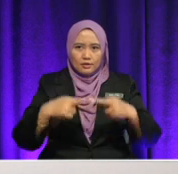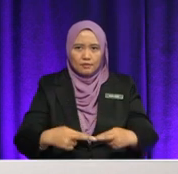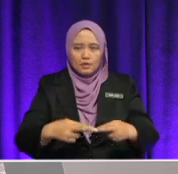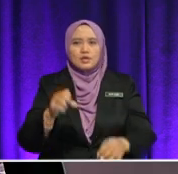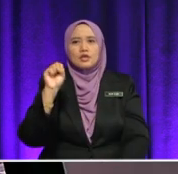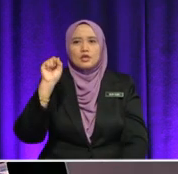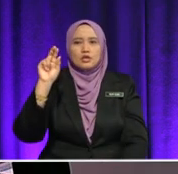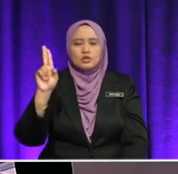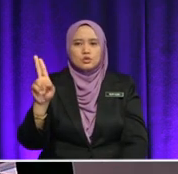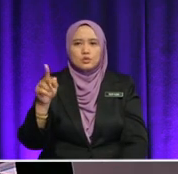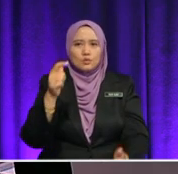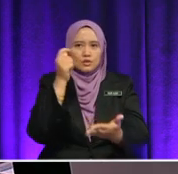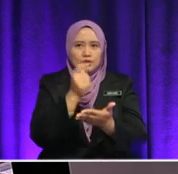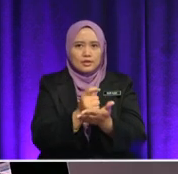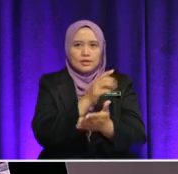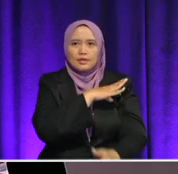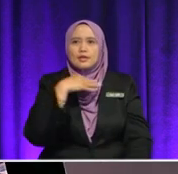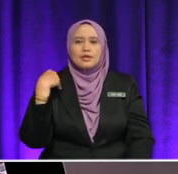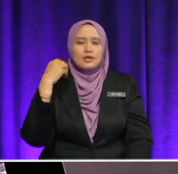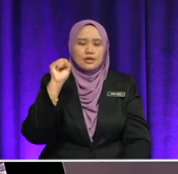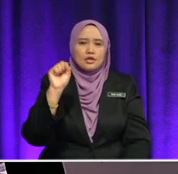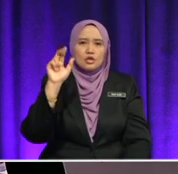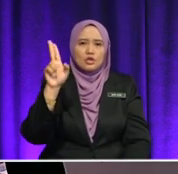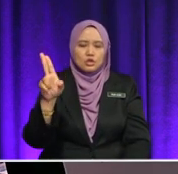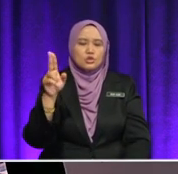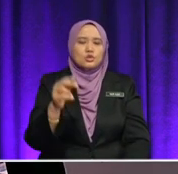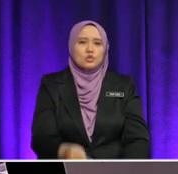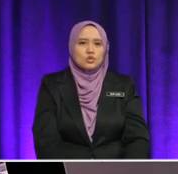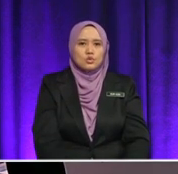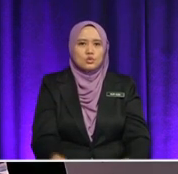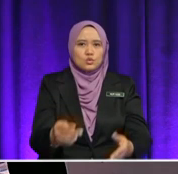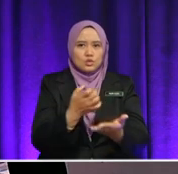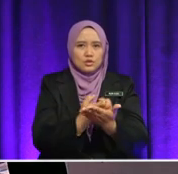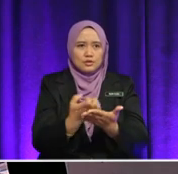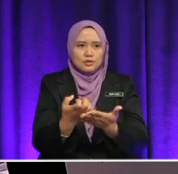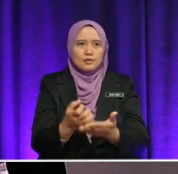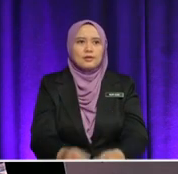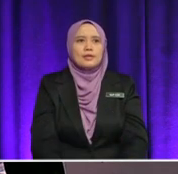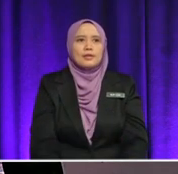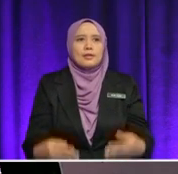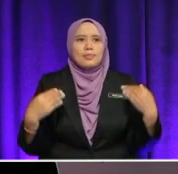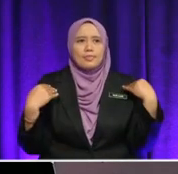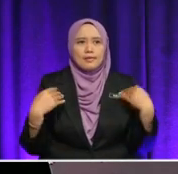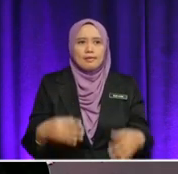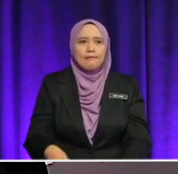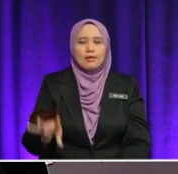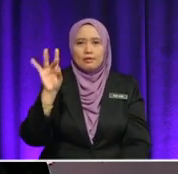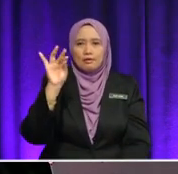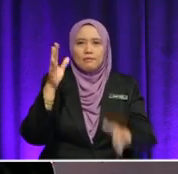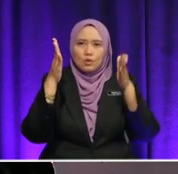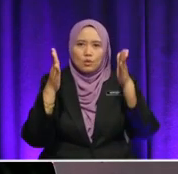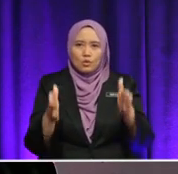dan yang terakhir adalah seramai 40 orang dipilih melalui pinaraya 8 orang tambahan nantikan oleh tinggi